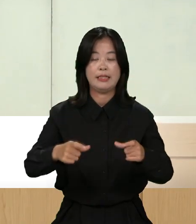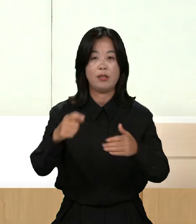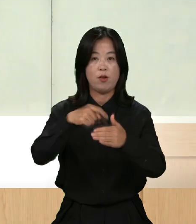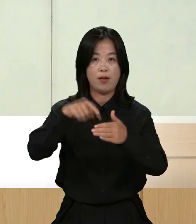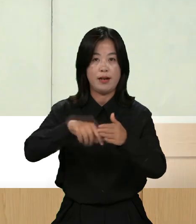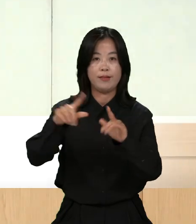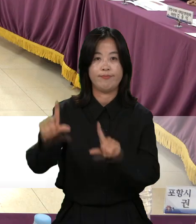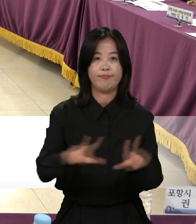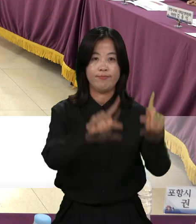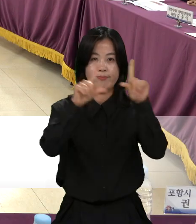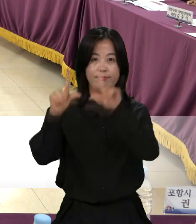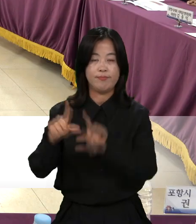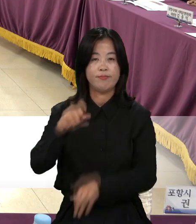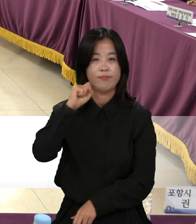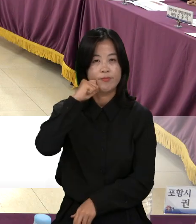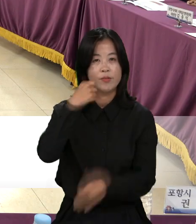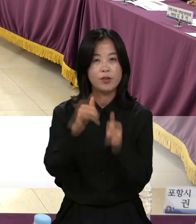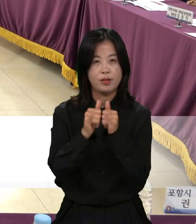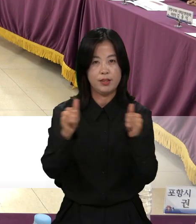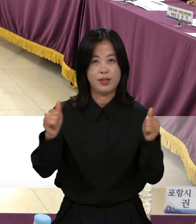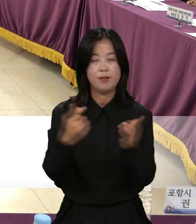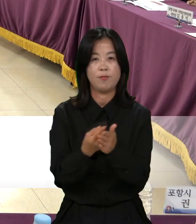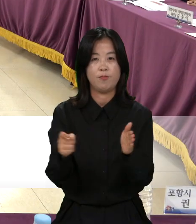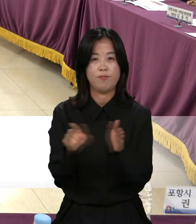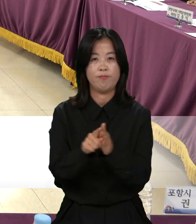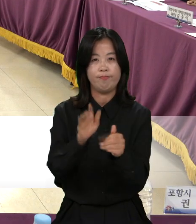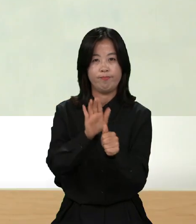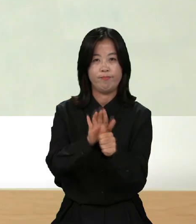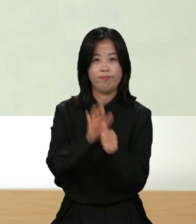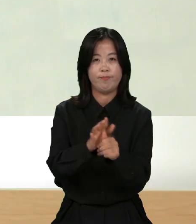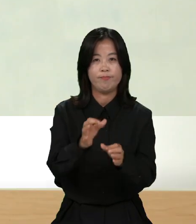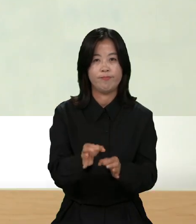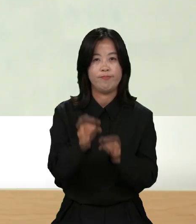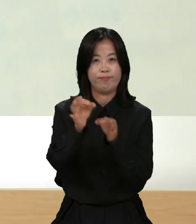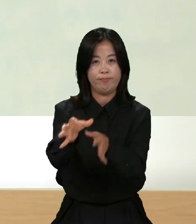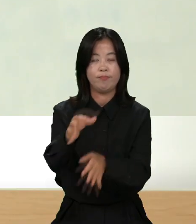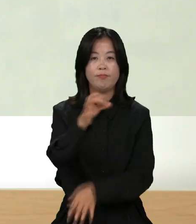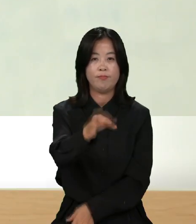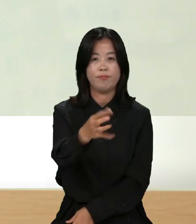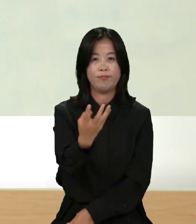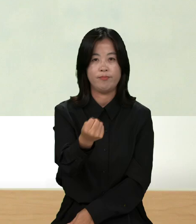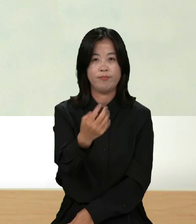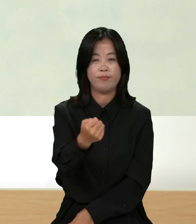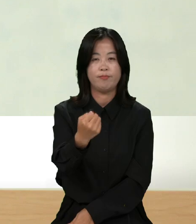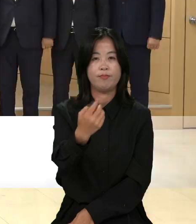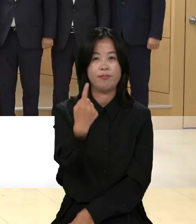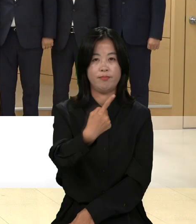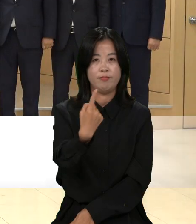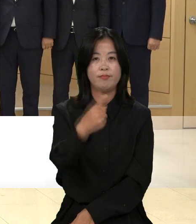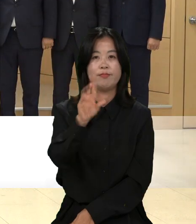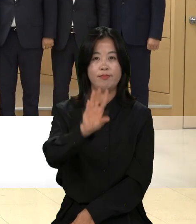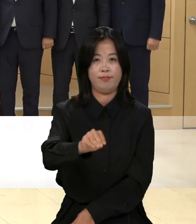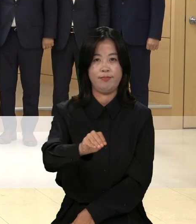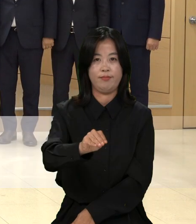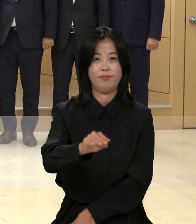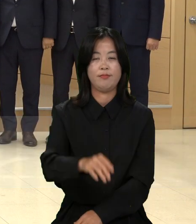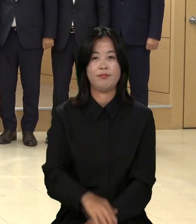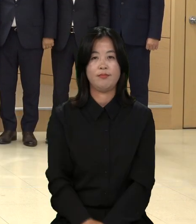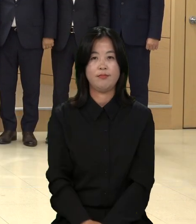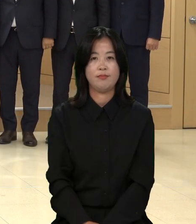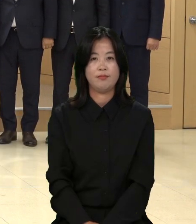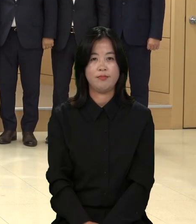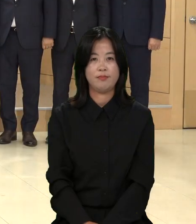기대됩니다 한편 이날 한국 석유공사는 지역 내 에너지 취약계층 지원을 위한 기부금 1천만 원을 기탁하기도